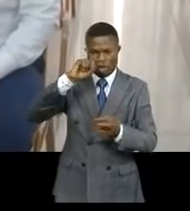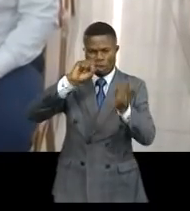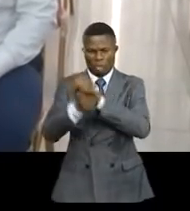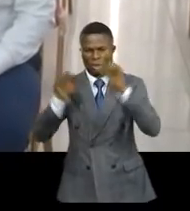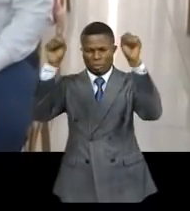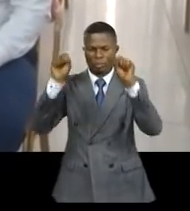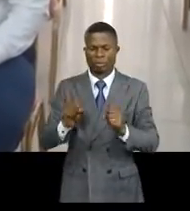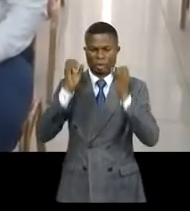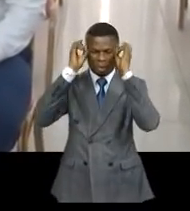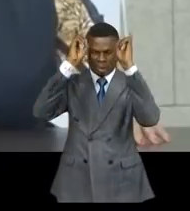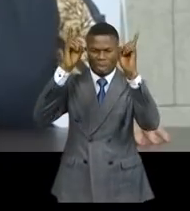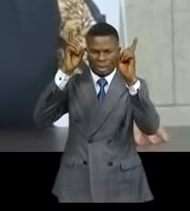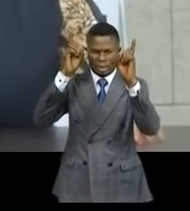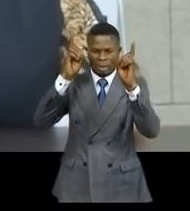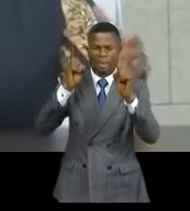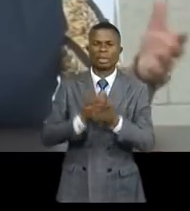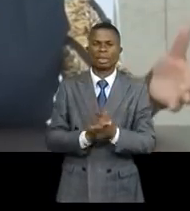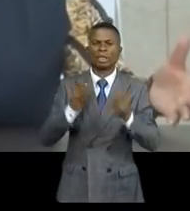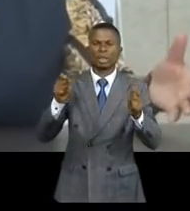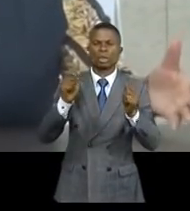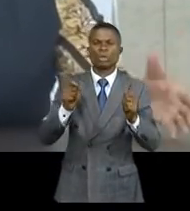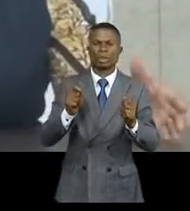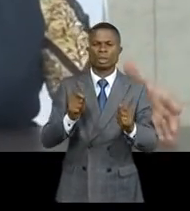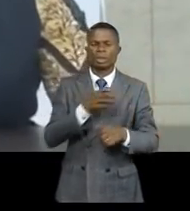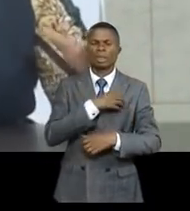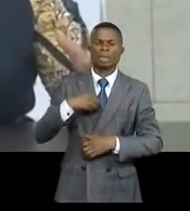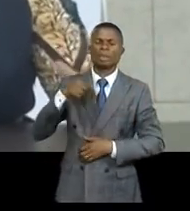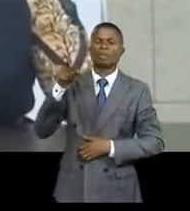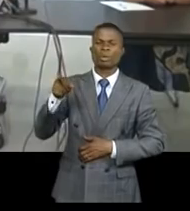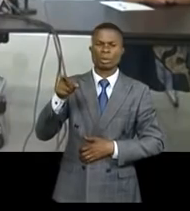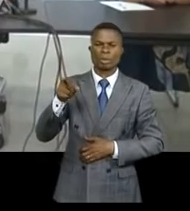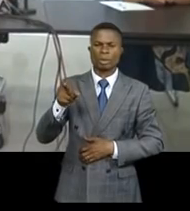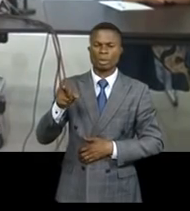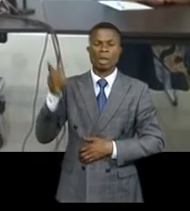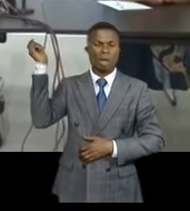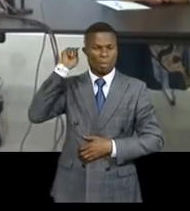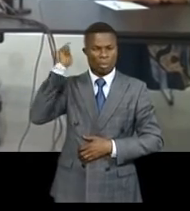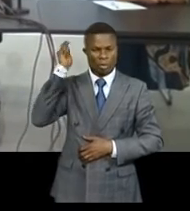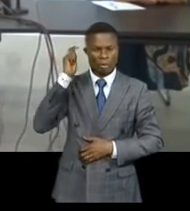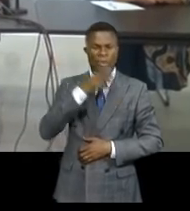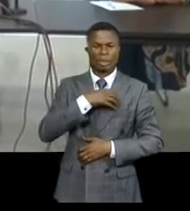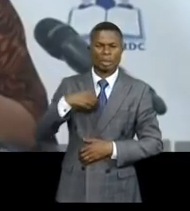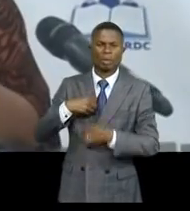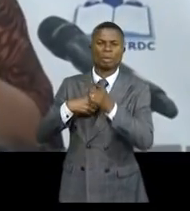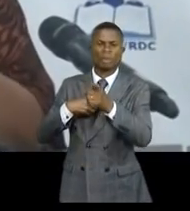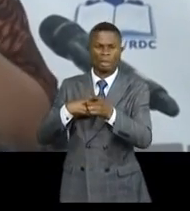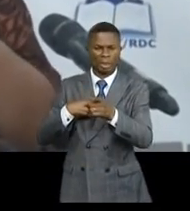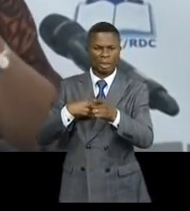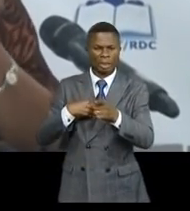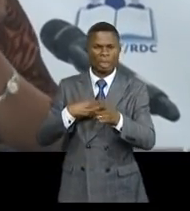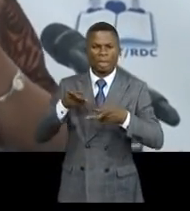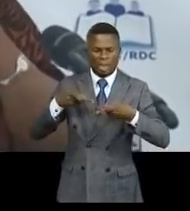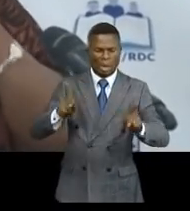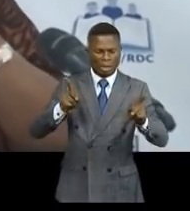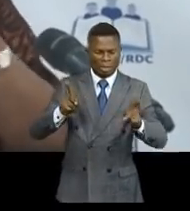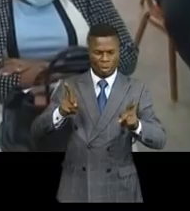système éducatif, ce point de presse, animé par Elfia Elessé et le professeur Clémentine Faïkunzouji, a permis